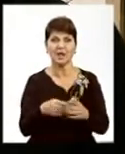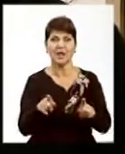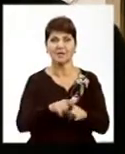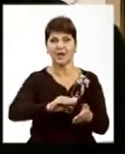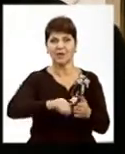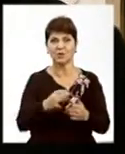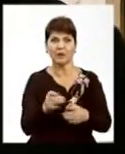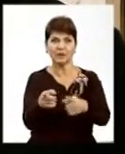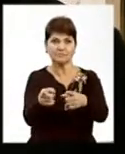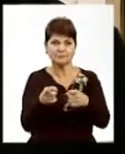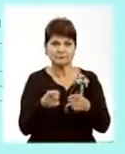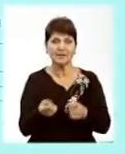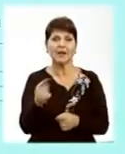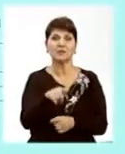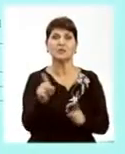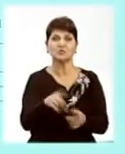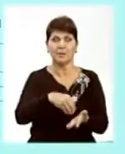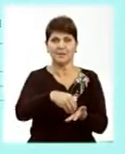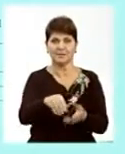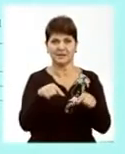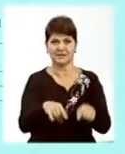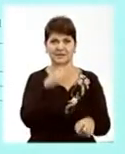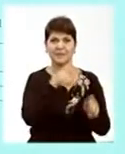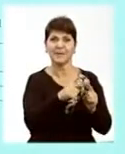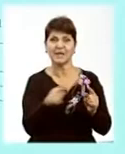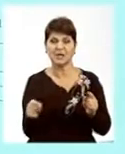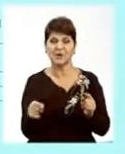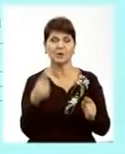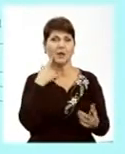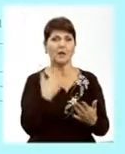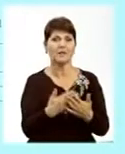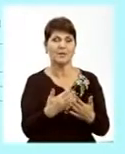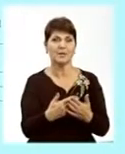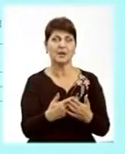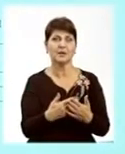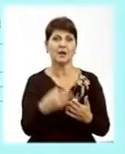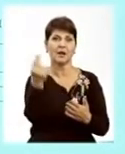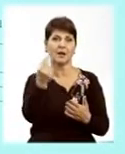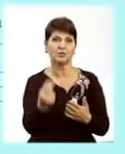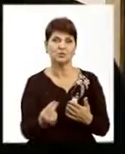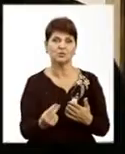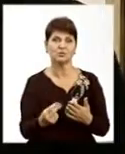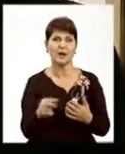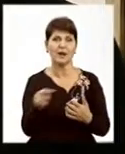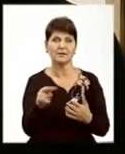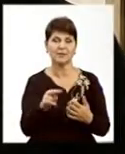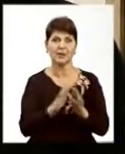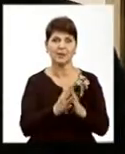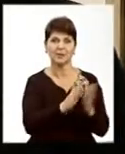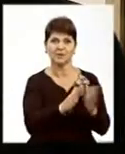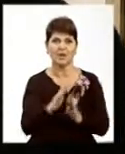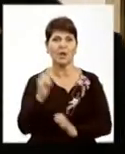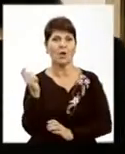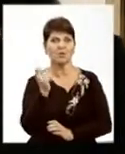і підтягуємо те, що ми придбали за цей період. Ну, наприклад, там художню літературу для бібліотеки, господарські